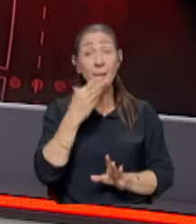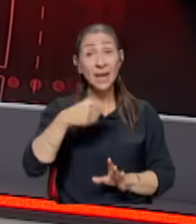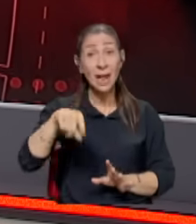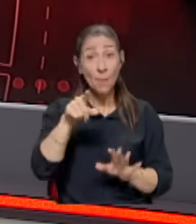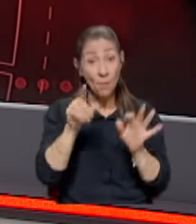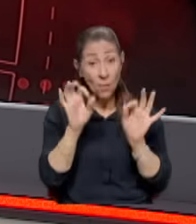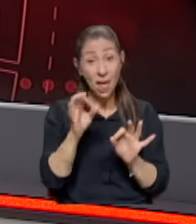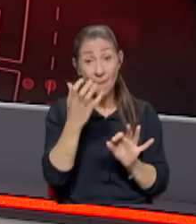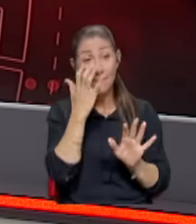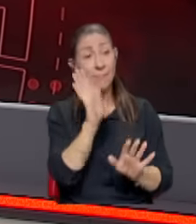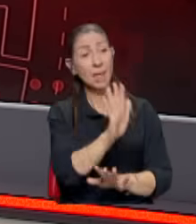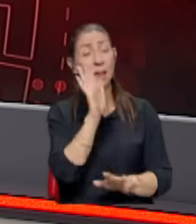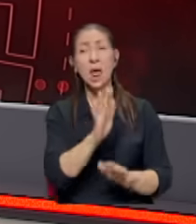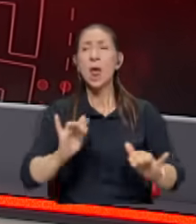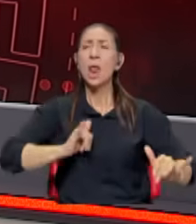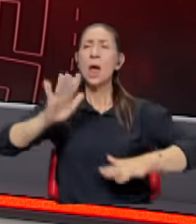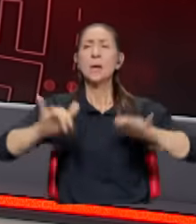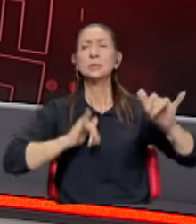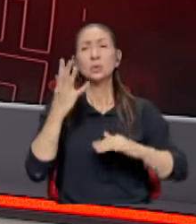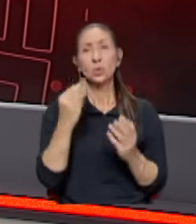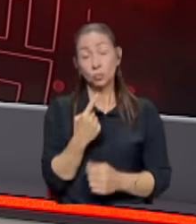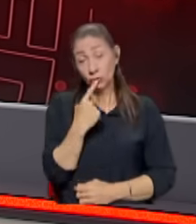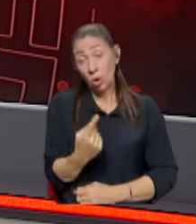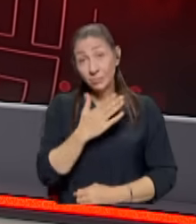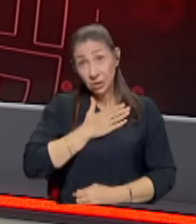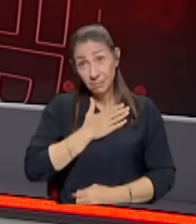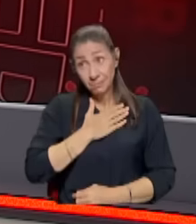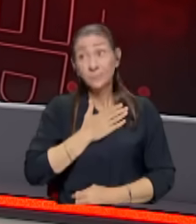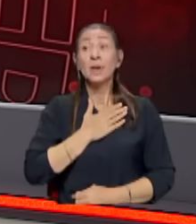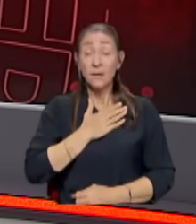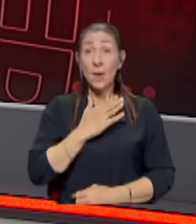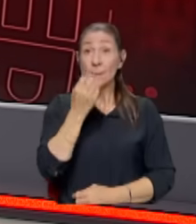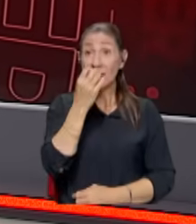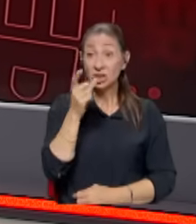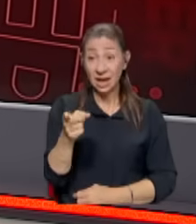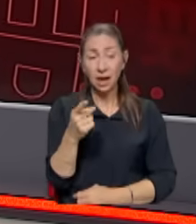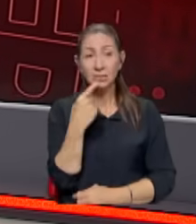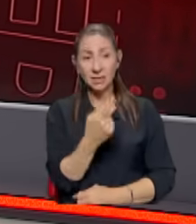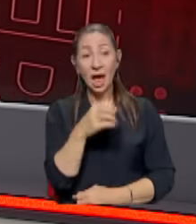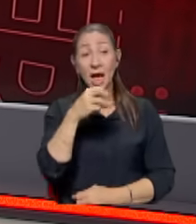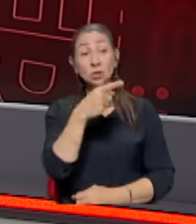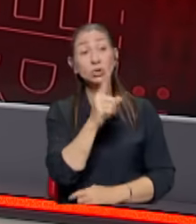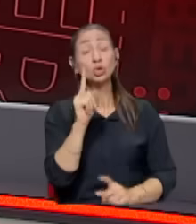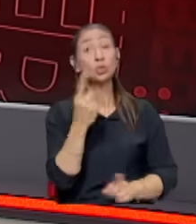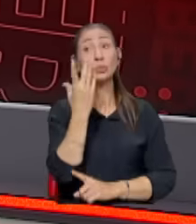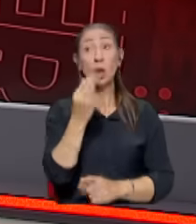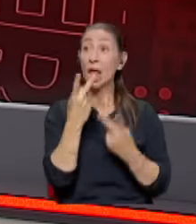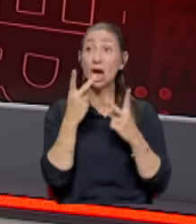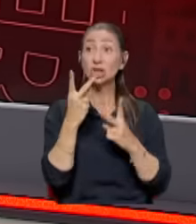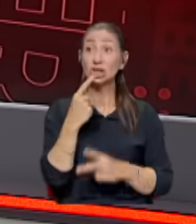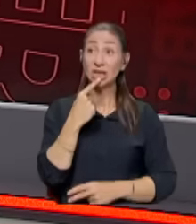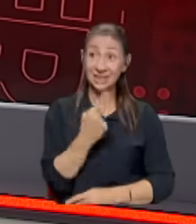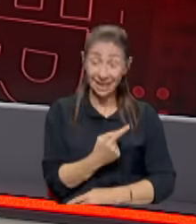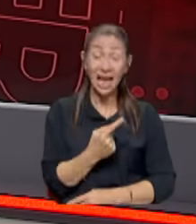bu şekilde bekletilmesinden rahatsız olduğumu belirtmiştim. Ve Bahçeli sinyali verdi, Erdoğan sürpriz olarak açıklayacak